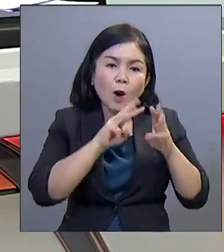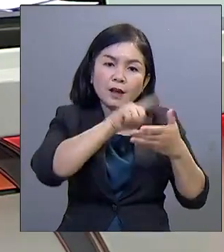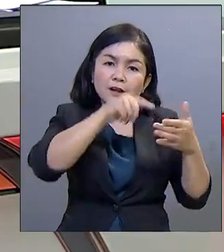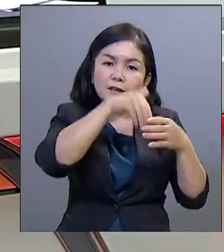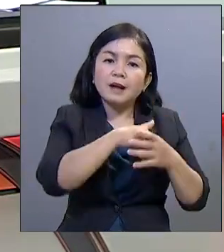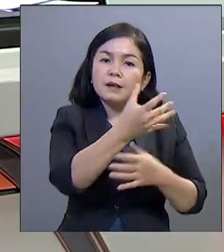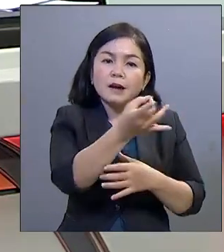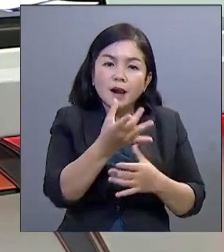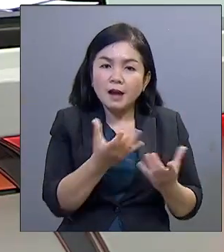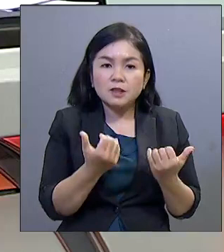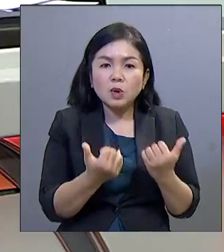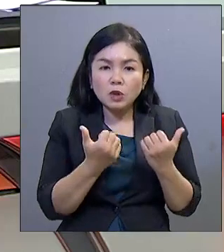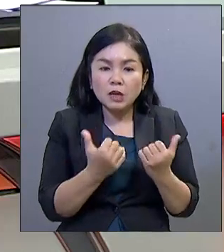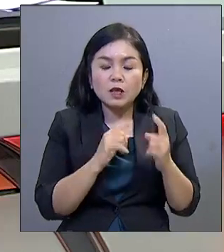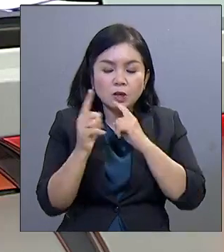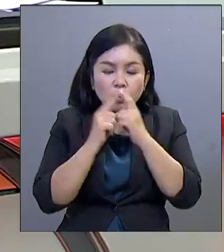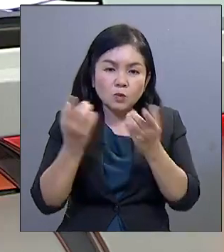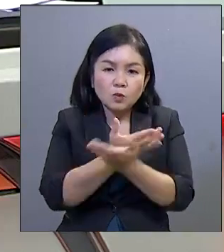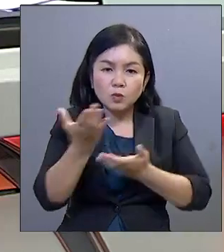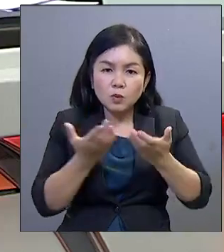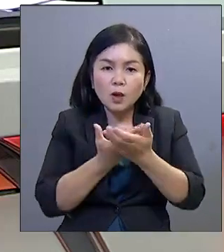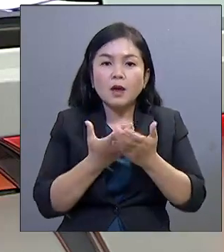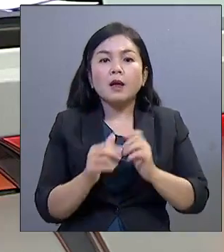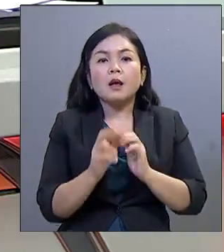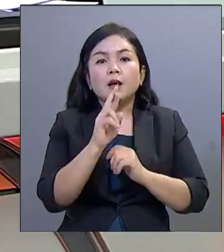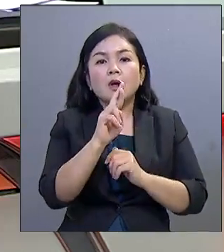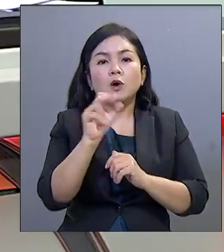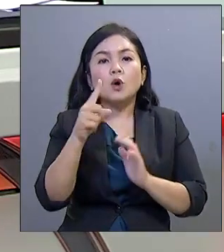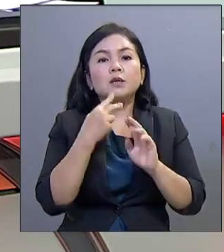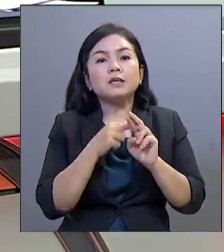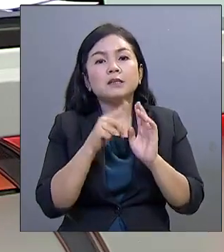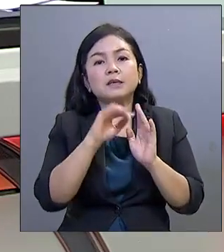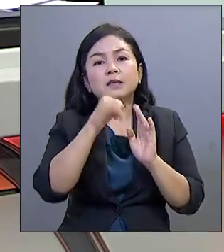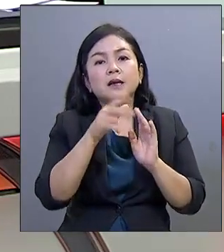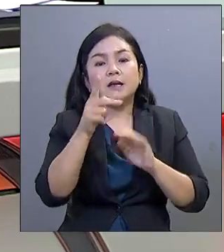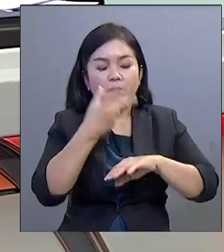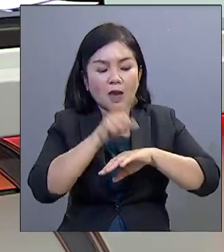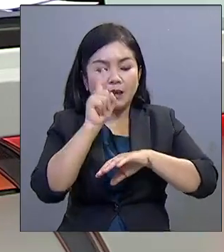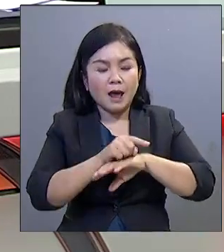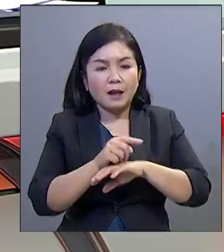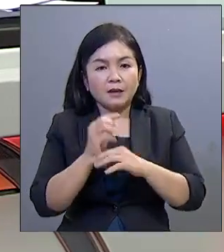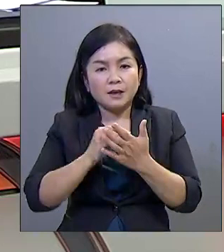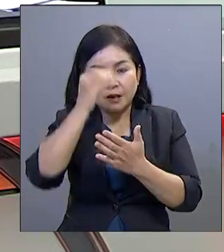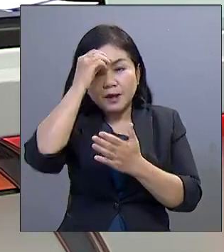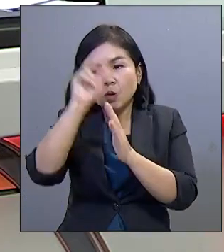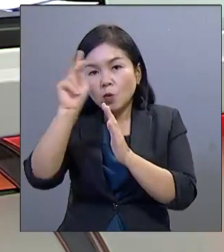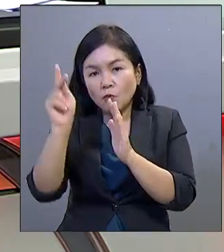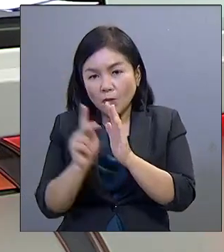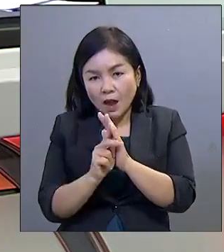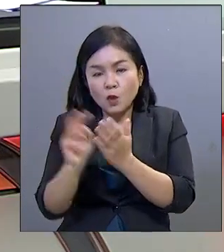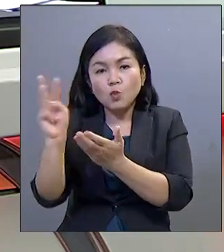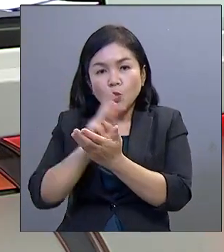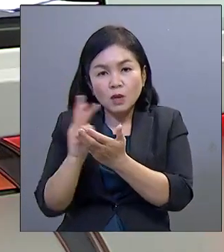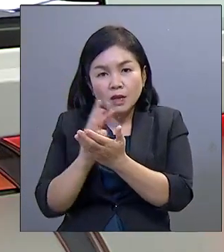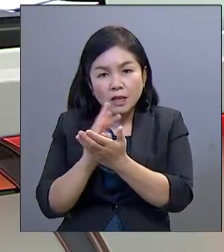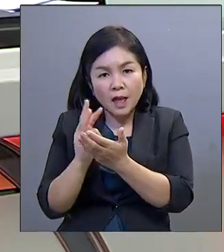งหรอไม่ค่ะช่วนี้จะร่มมีเคระห์เพิ่มเติมกับองศาราจาร์ 7 โทนวนิกค heta มาลนิธสาตย วิทยาลัยบันดิตเอเชี